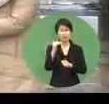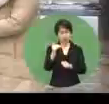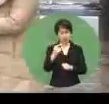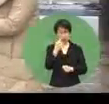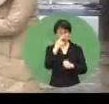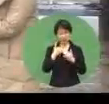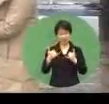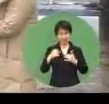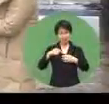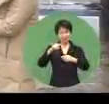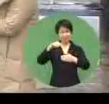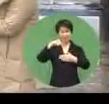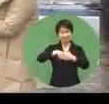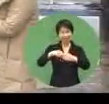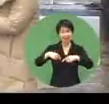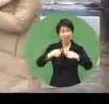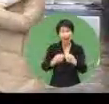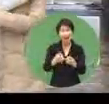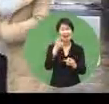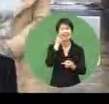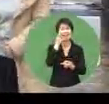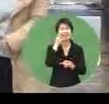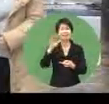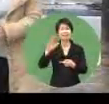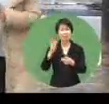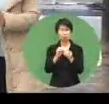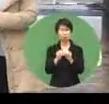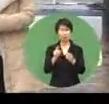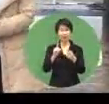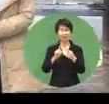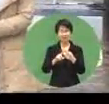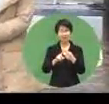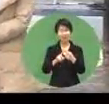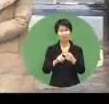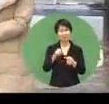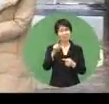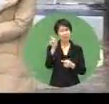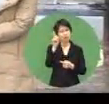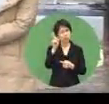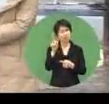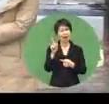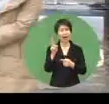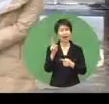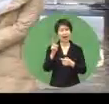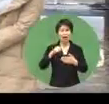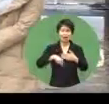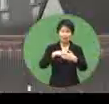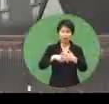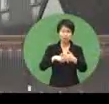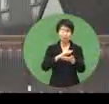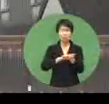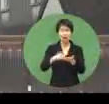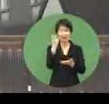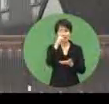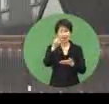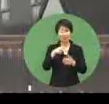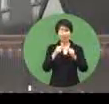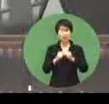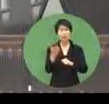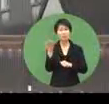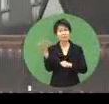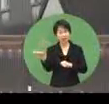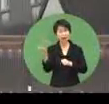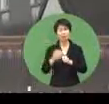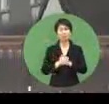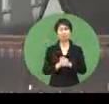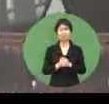ち中には入れないんですけれども、具体的にどのような衛生管理なさってるんですか？ はい、